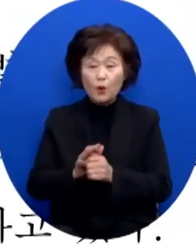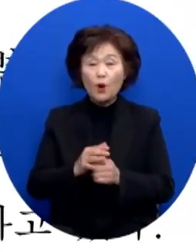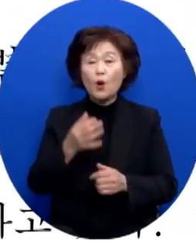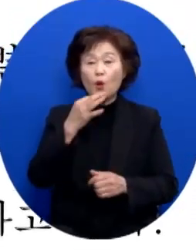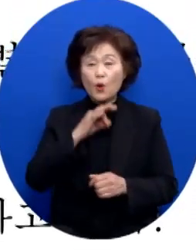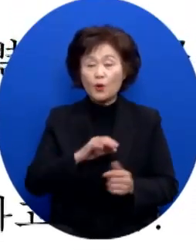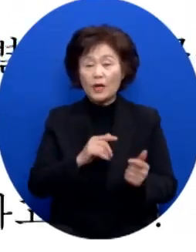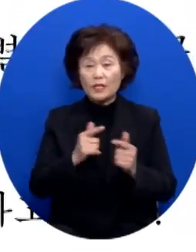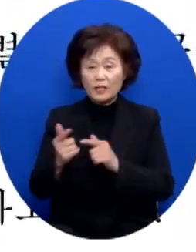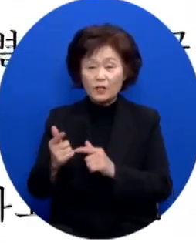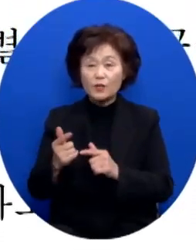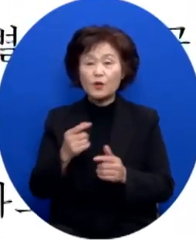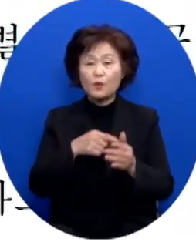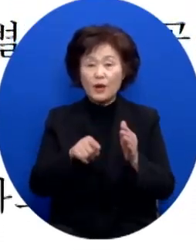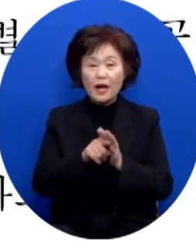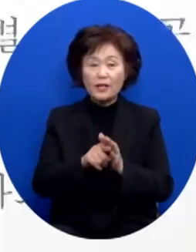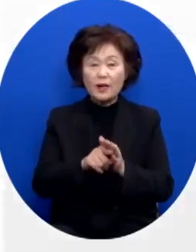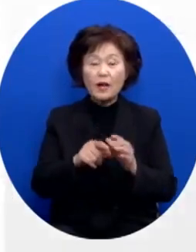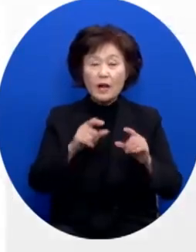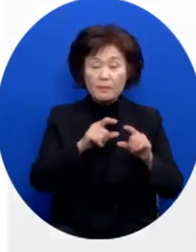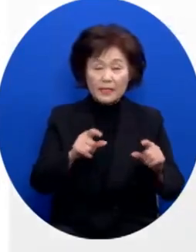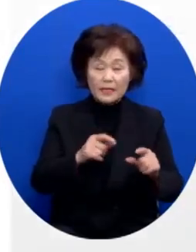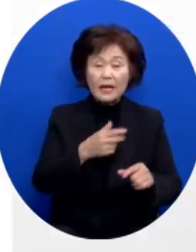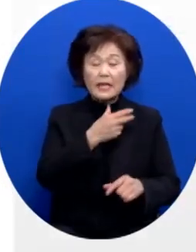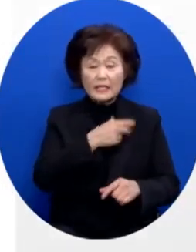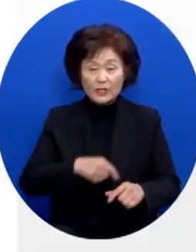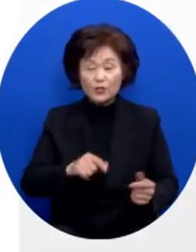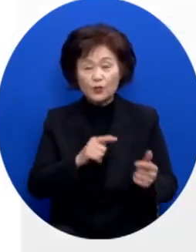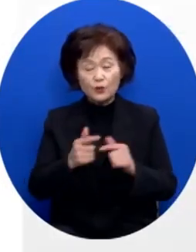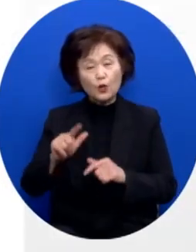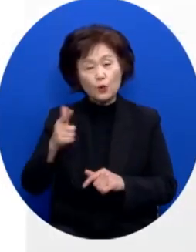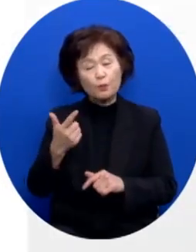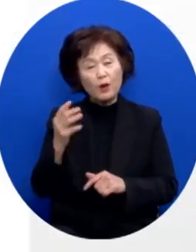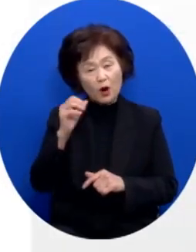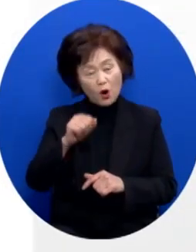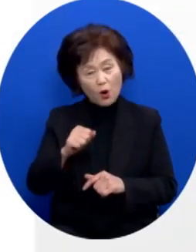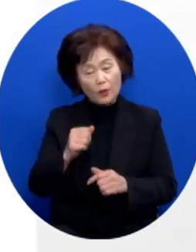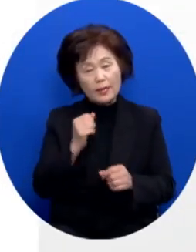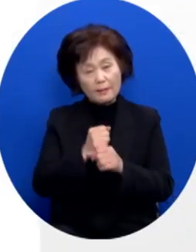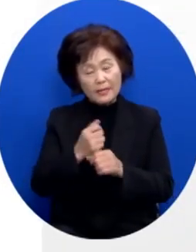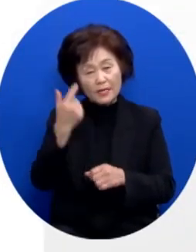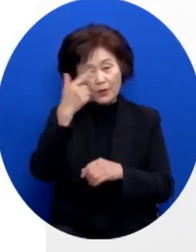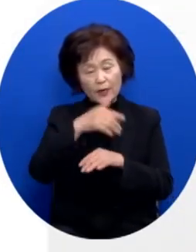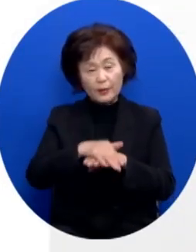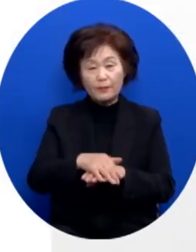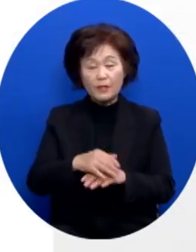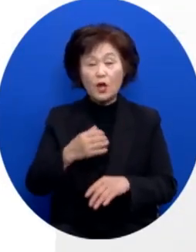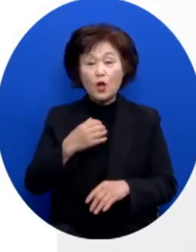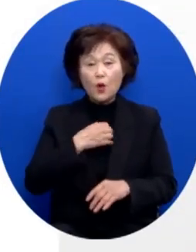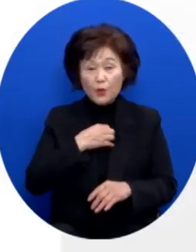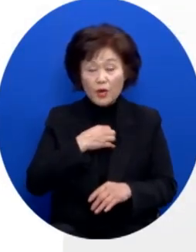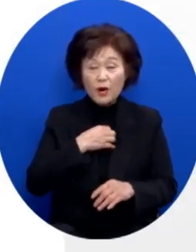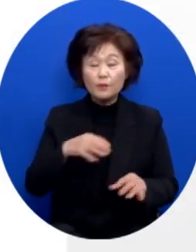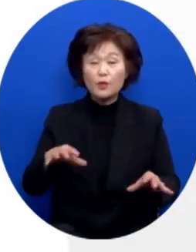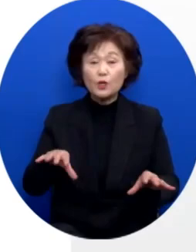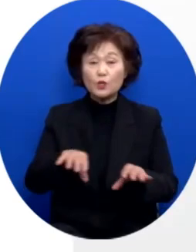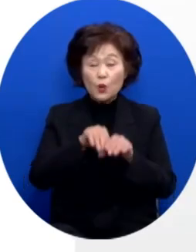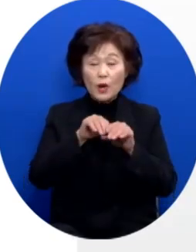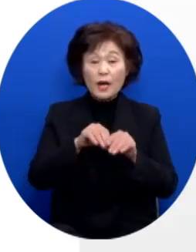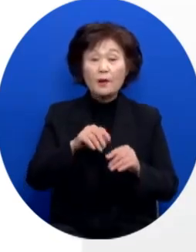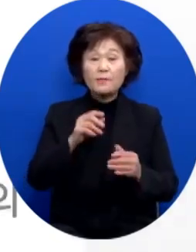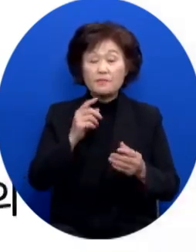채널을 다각화해 자치구와 민간 출연금 600억 원을 조성할 계획입니다. 또 위기대응 종합대책의 실행